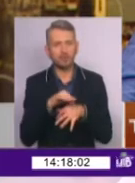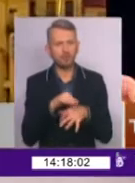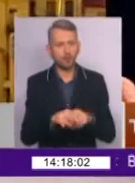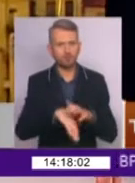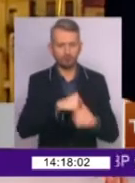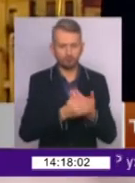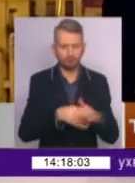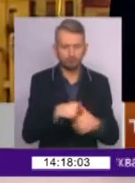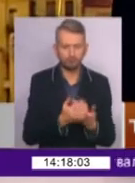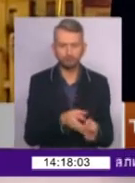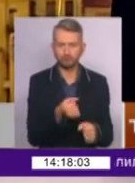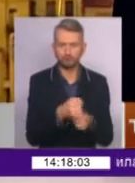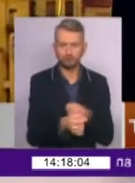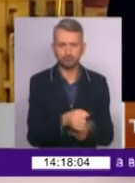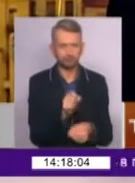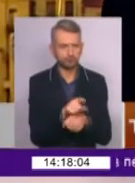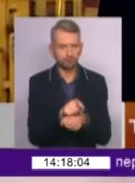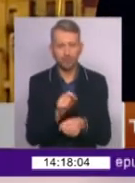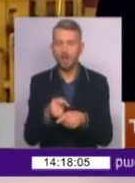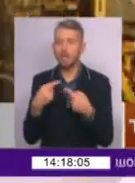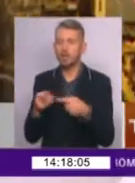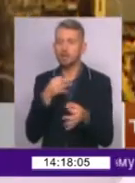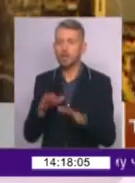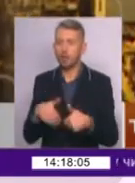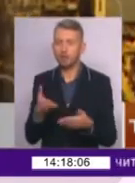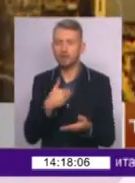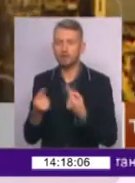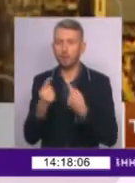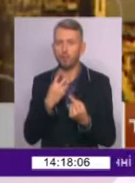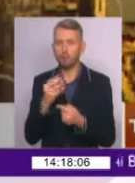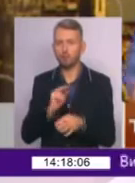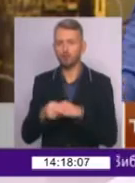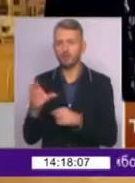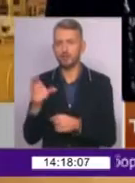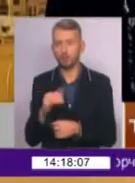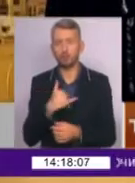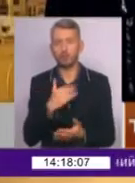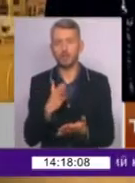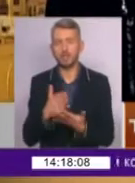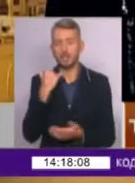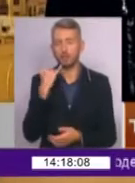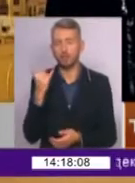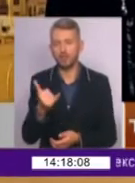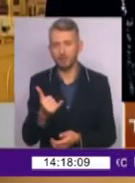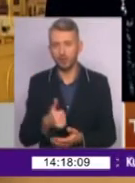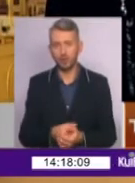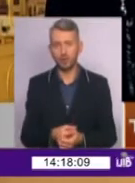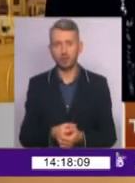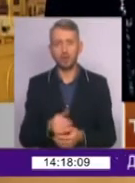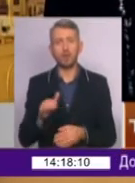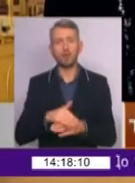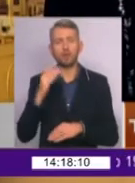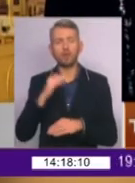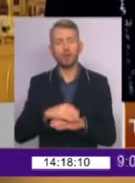умивальника, помити руки. Щоб... Про інші рекомендації ми поговоримо ще за секунду, бо в нас є телефонний дзвінок. Доброго